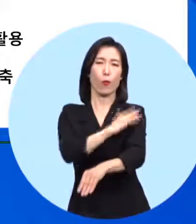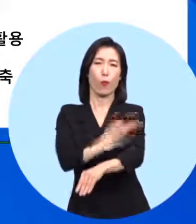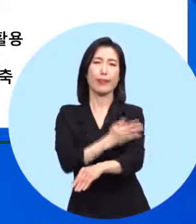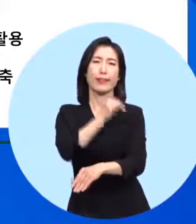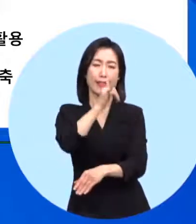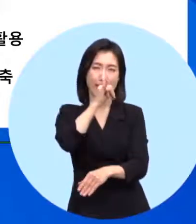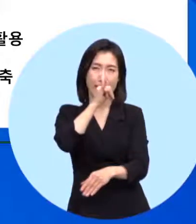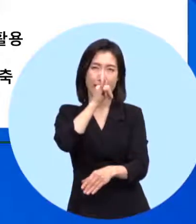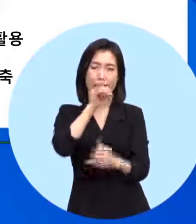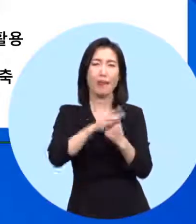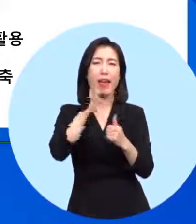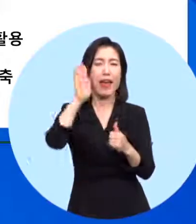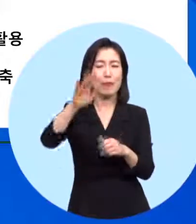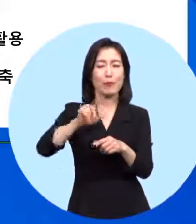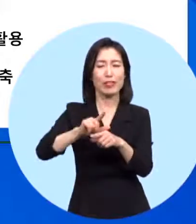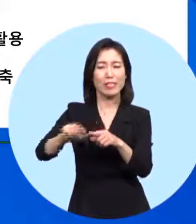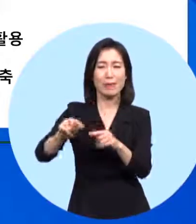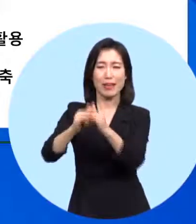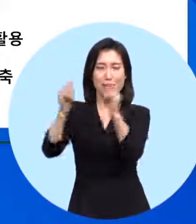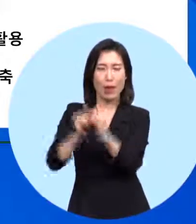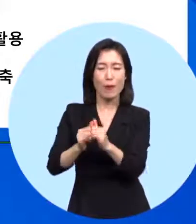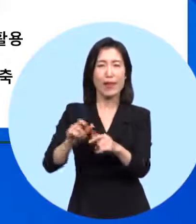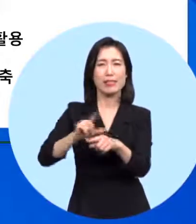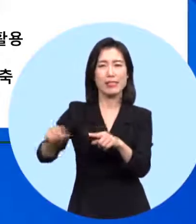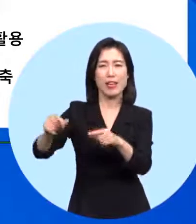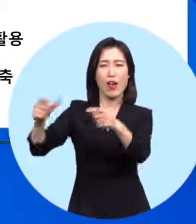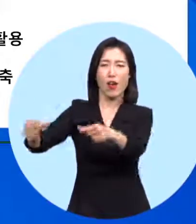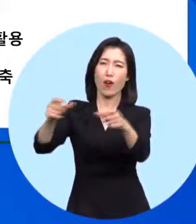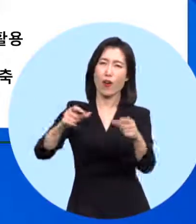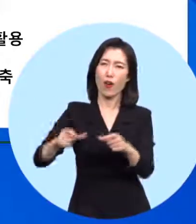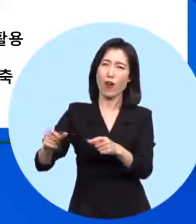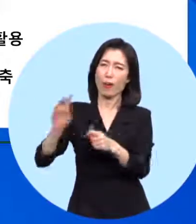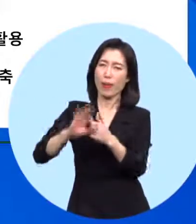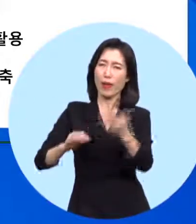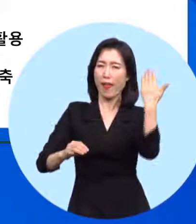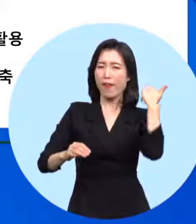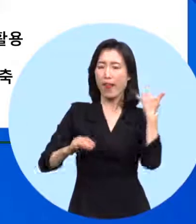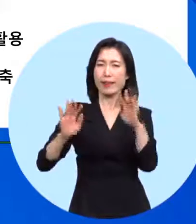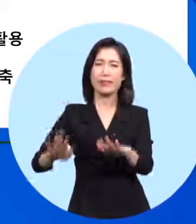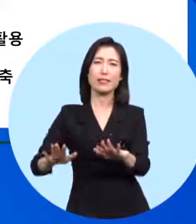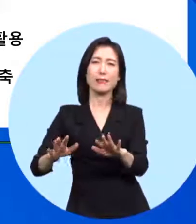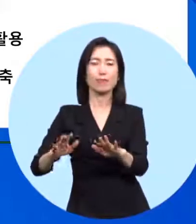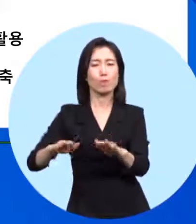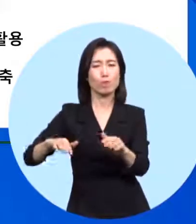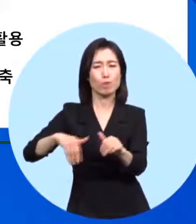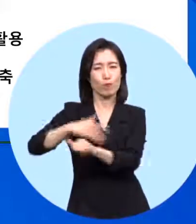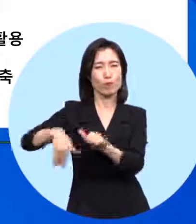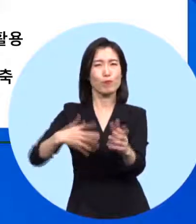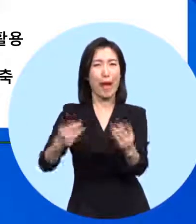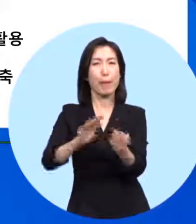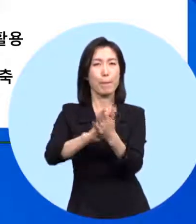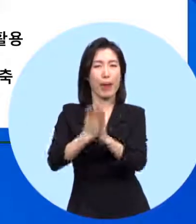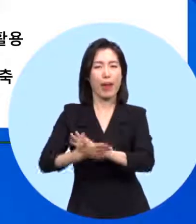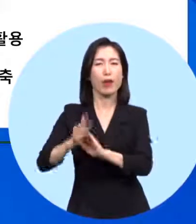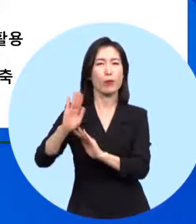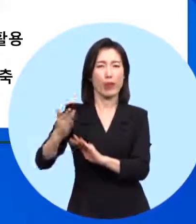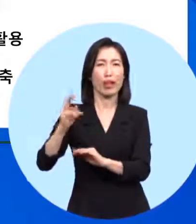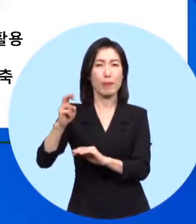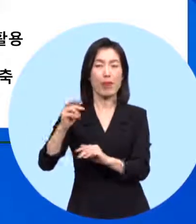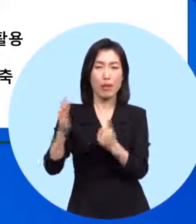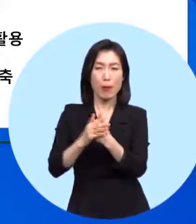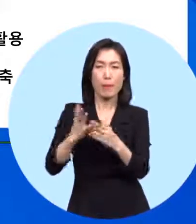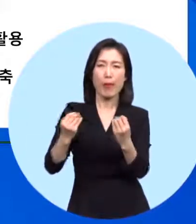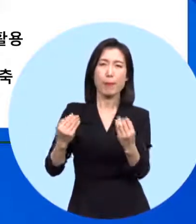그러면 지방교육과 지역사회의 협력이라든지 연계는 종전과는 다른 차원으로 발전되어야 되겠다 이렇게 생각이